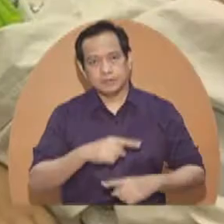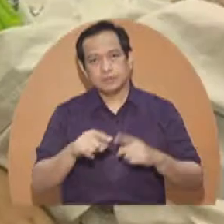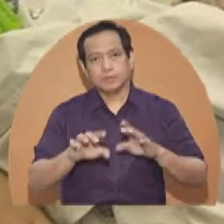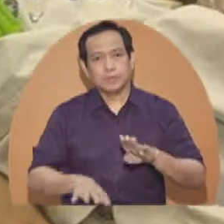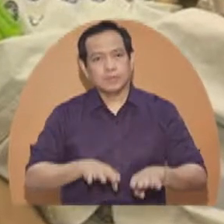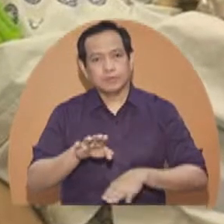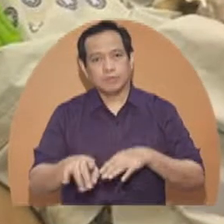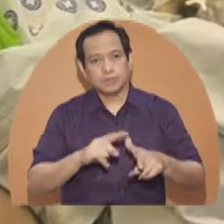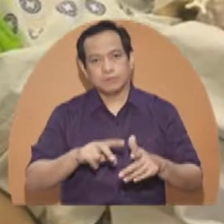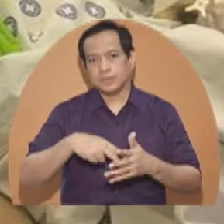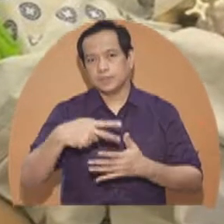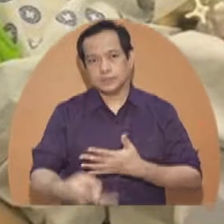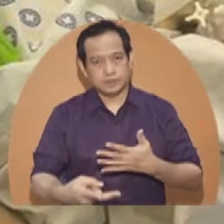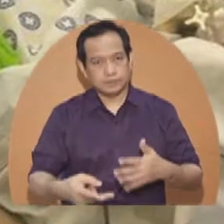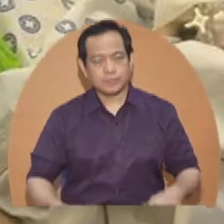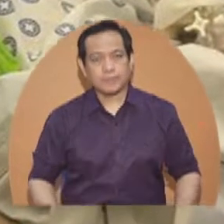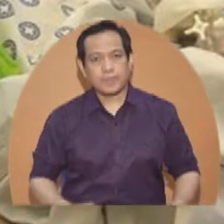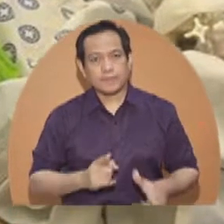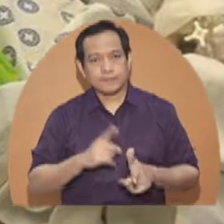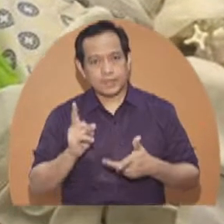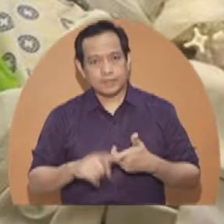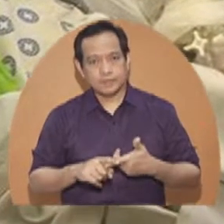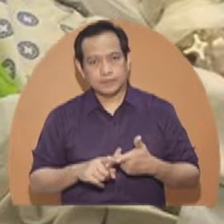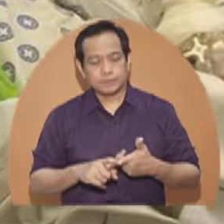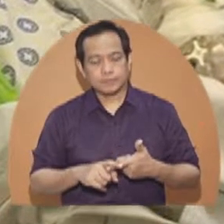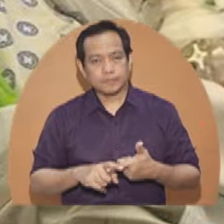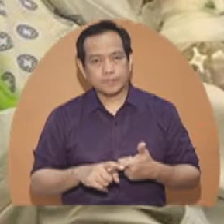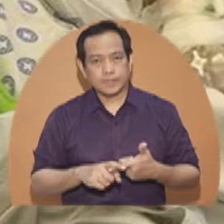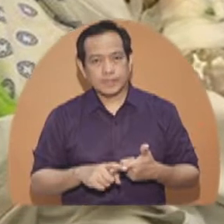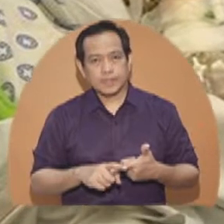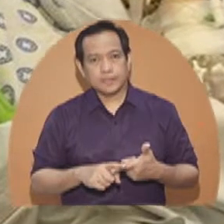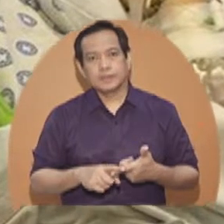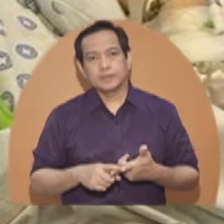katawan. As in, naglalakad kami, bigla na lang siyang plakda. Tapos sunod,